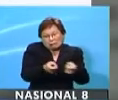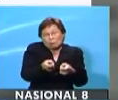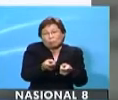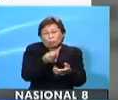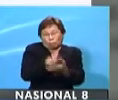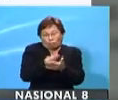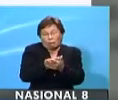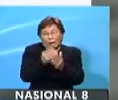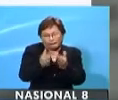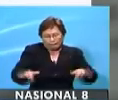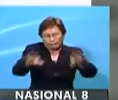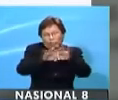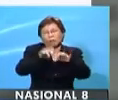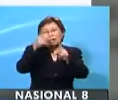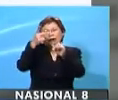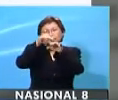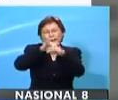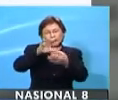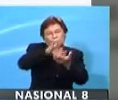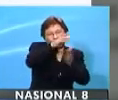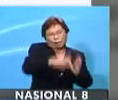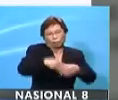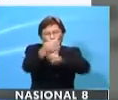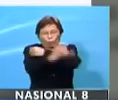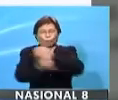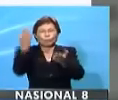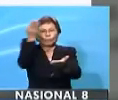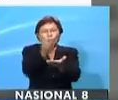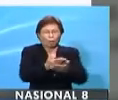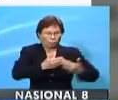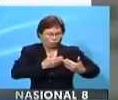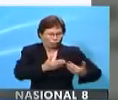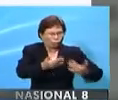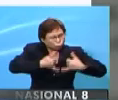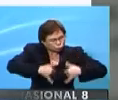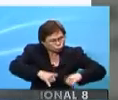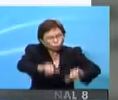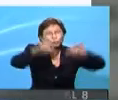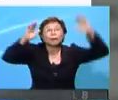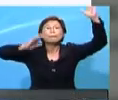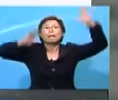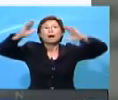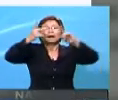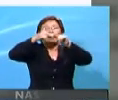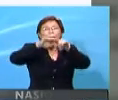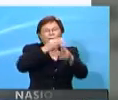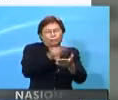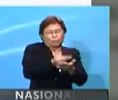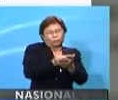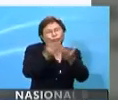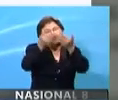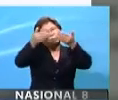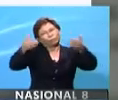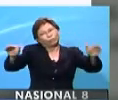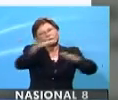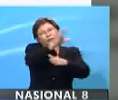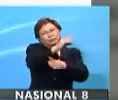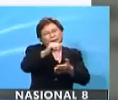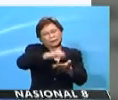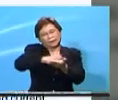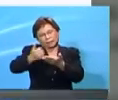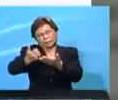berguna terutama kepada pelabur asing dalam usaha membuktikan komitmen berterusan Malaysia kepada modal terbuka dan akaun